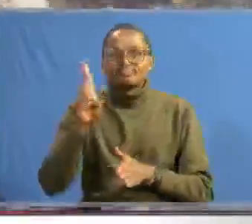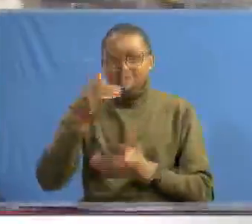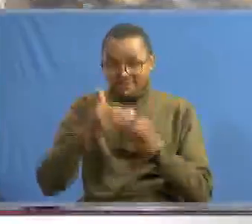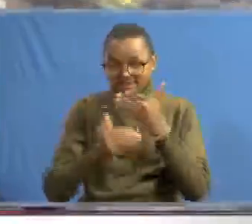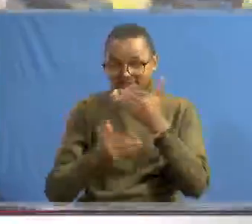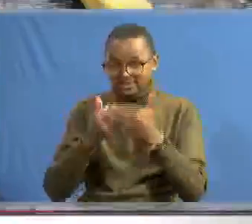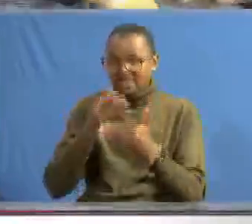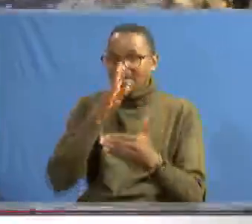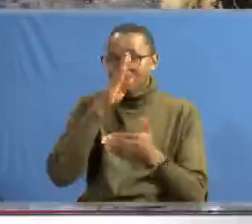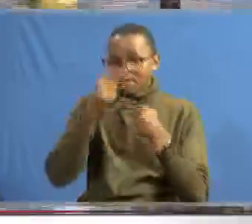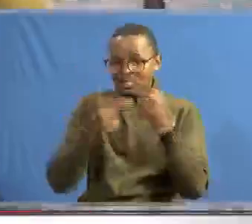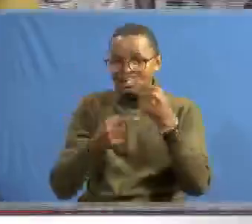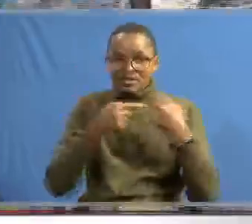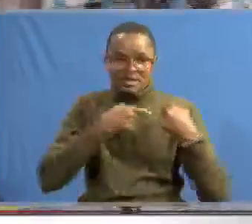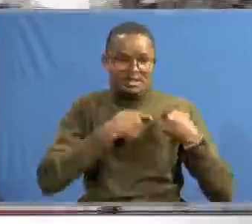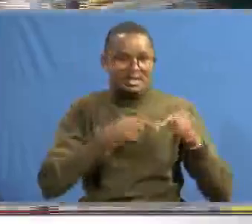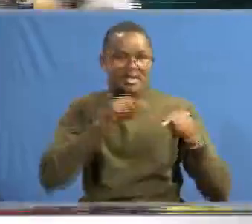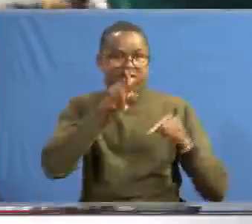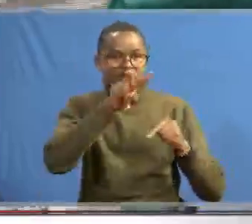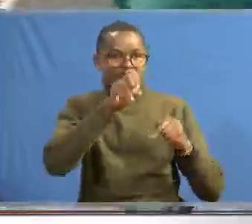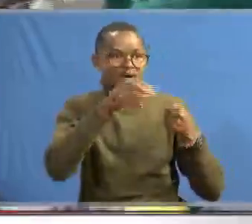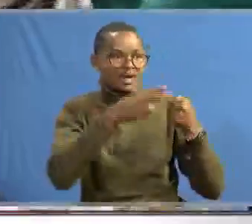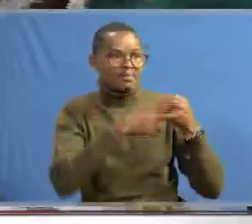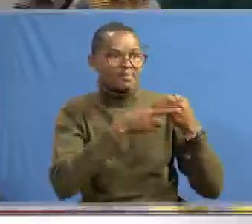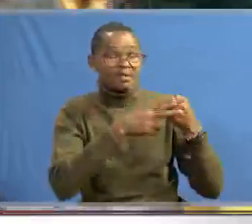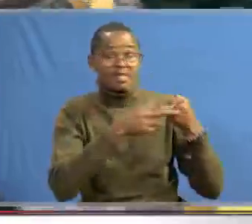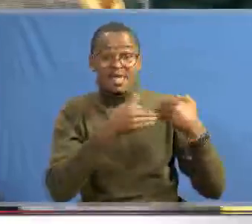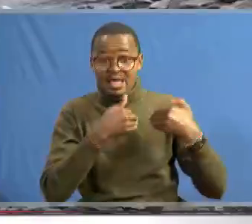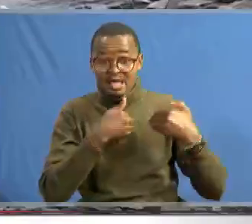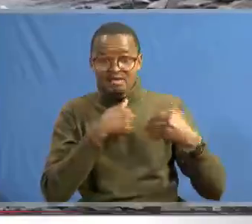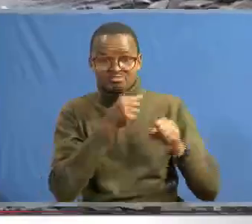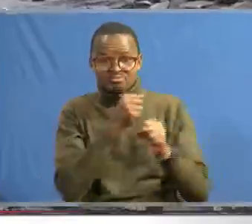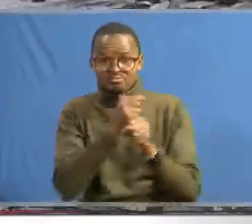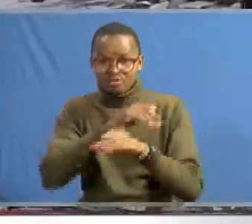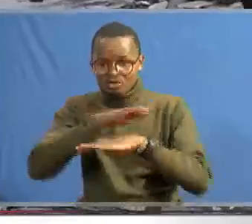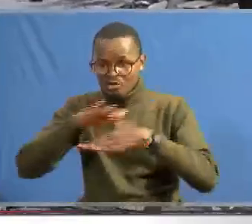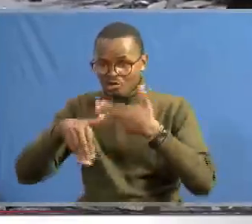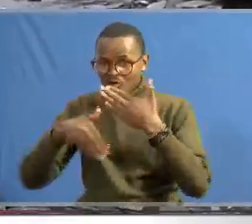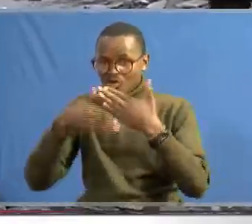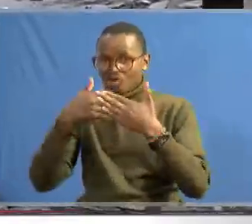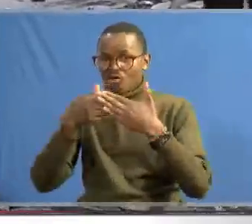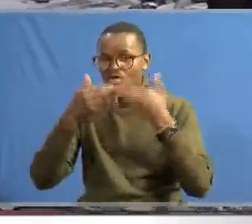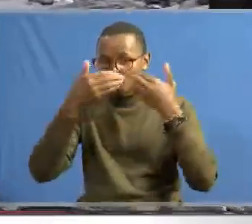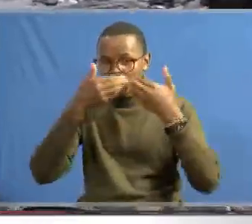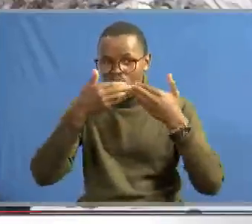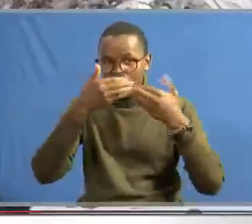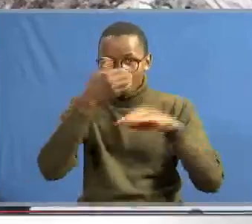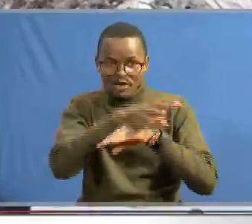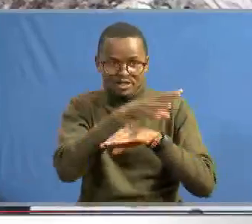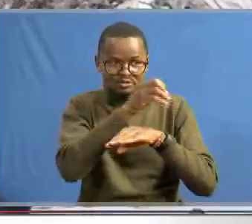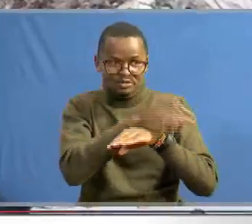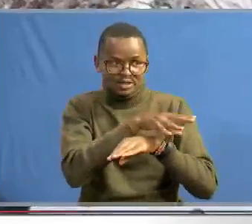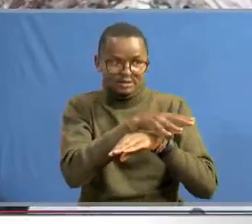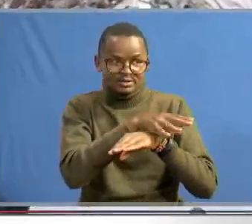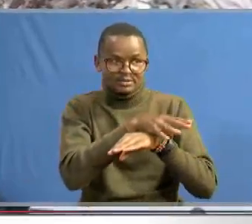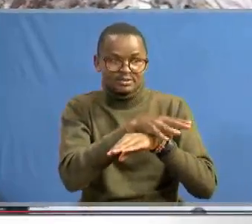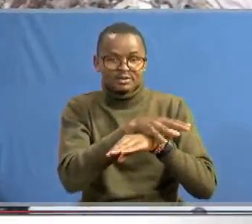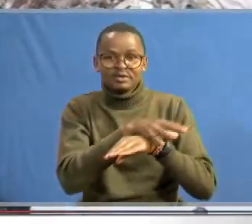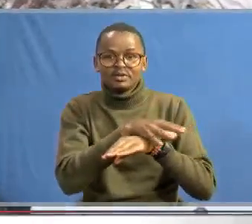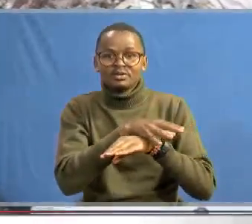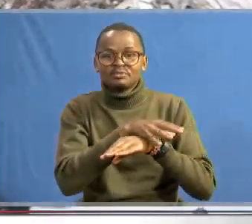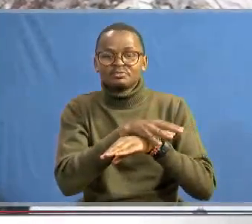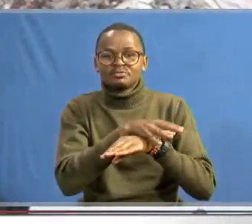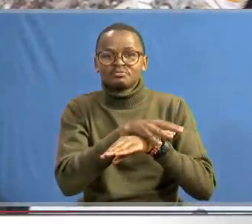process has been ongoing since 2017 and that they have dealt with all kinds of waste. Tumekuwa